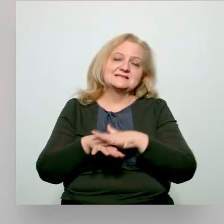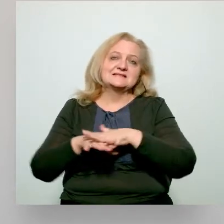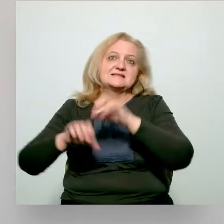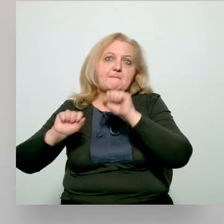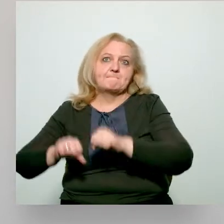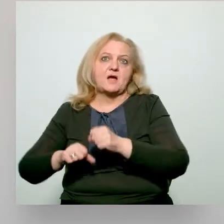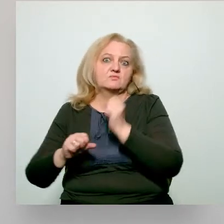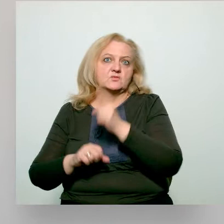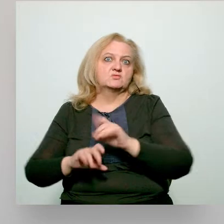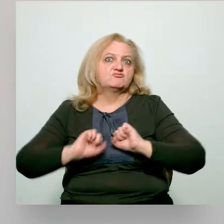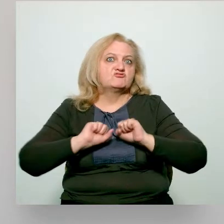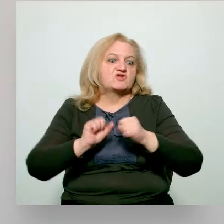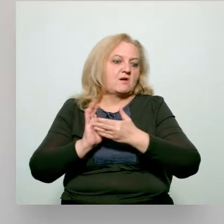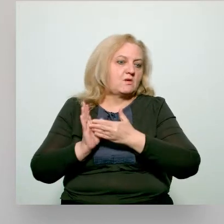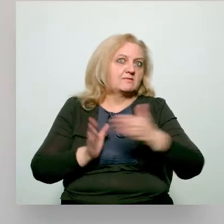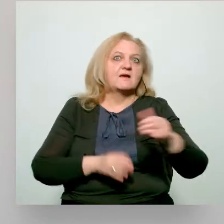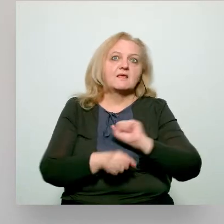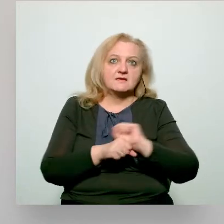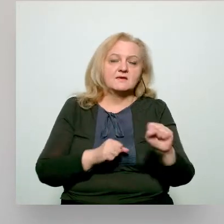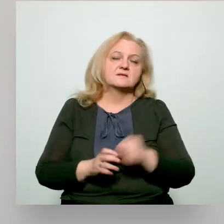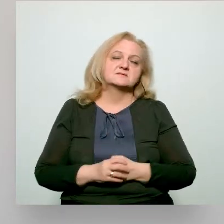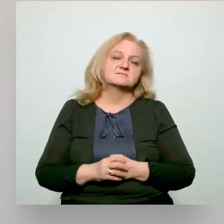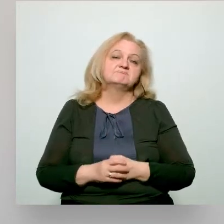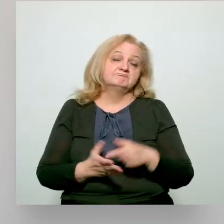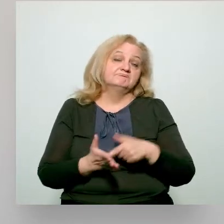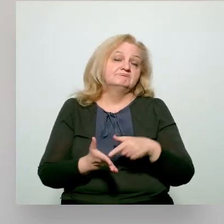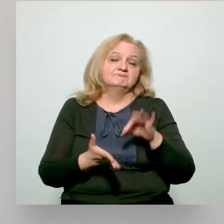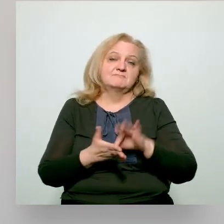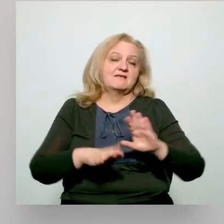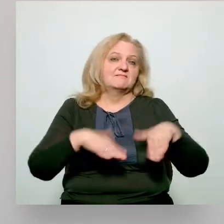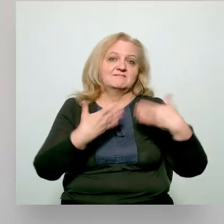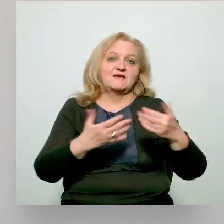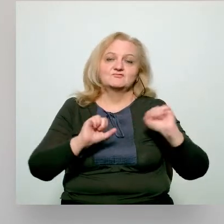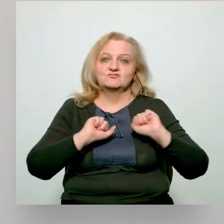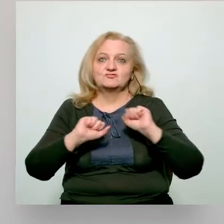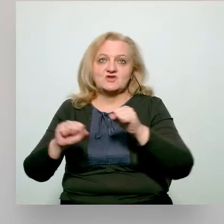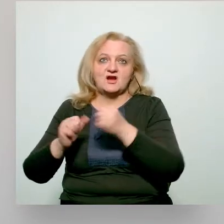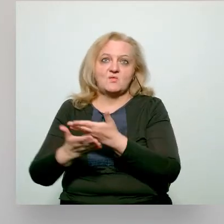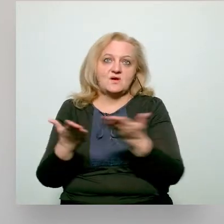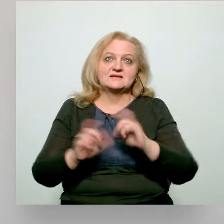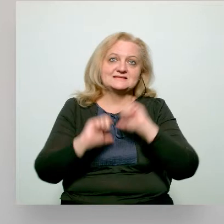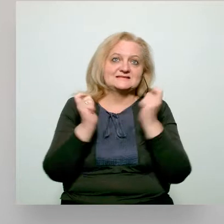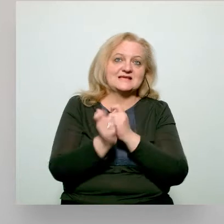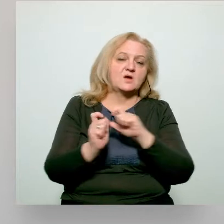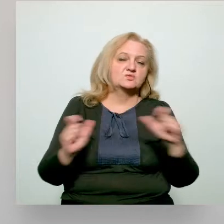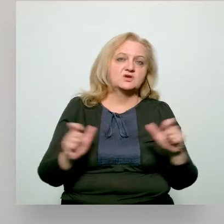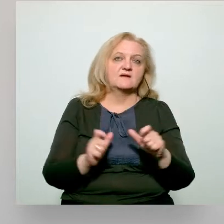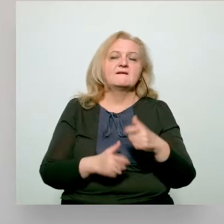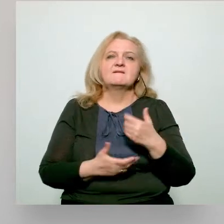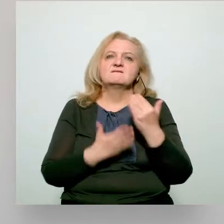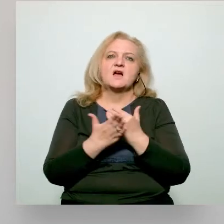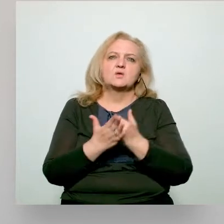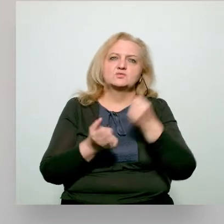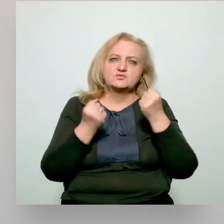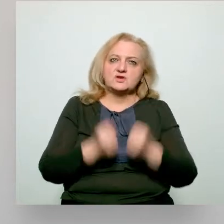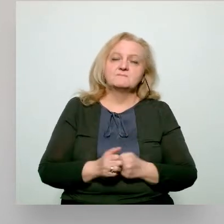To wszystko przecież działa i zapewnia funkcjonowanie cały czas w bardzo ciężkich warunkach.